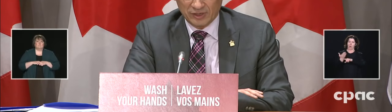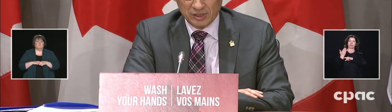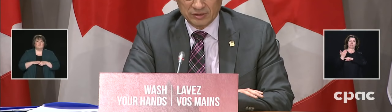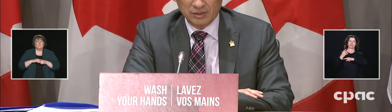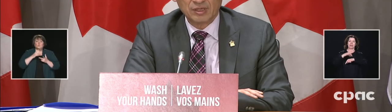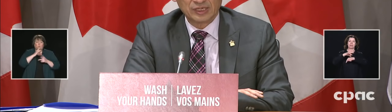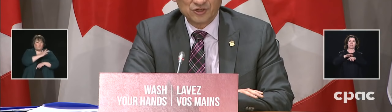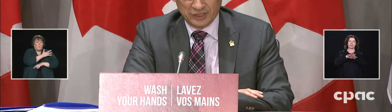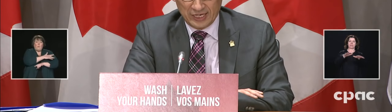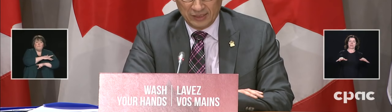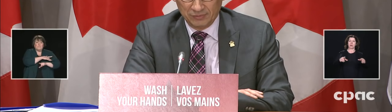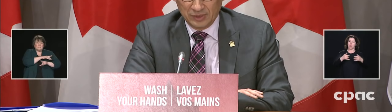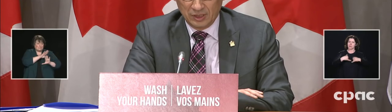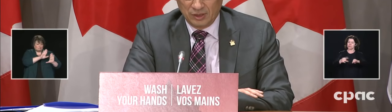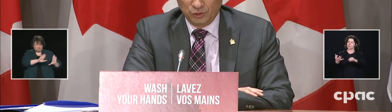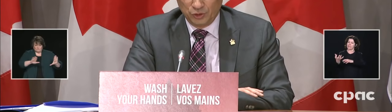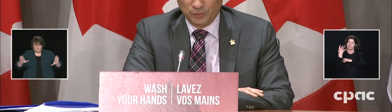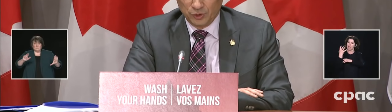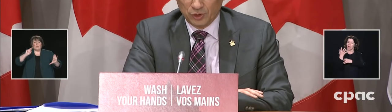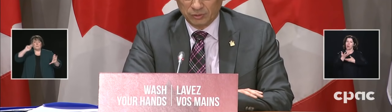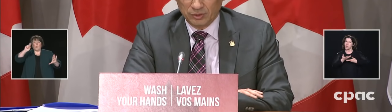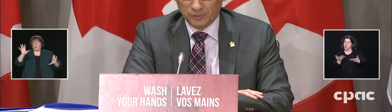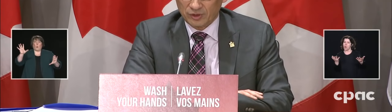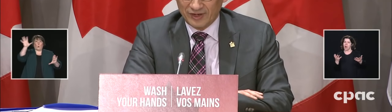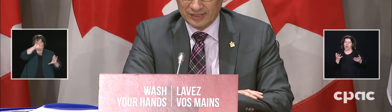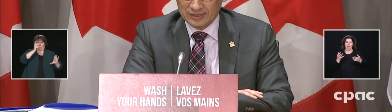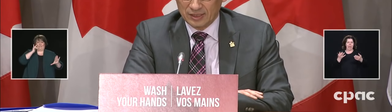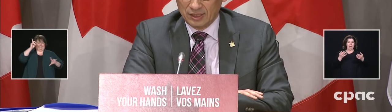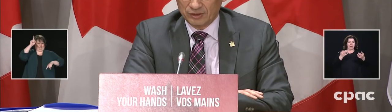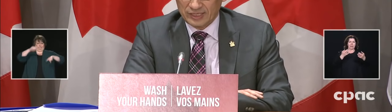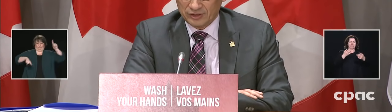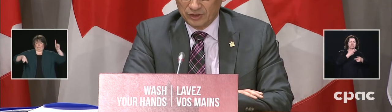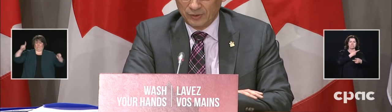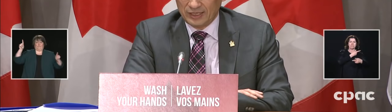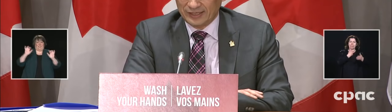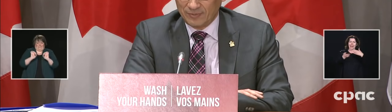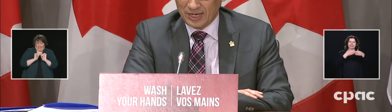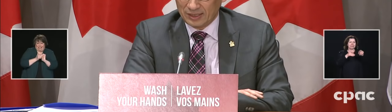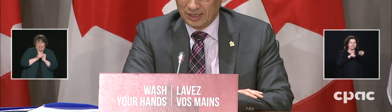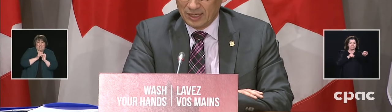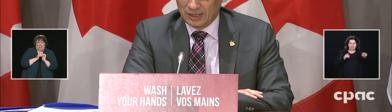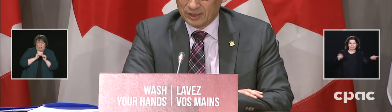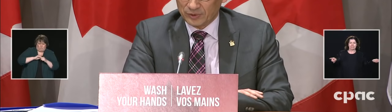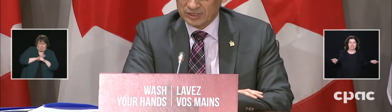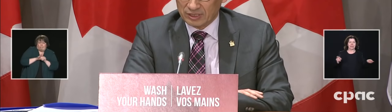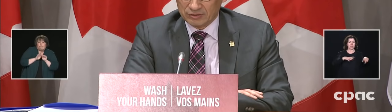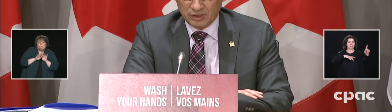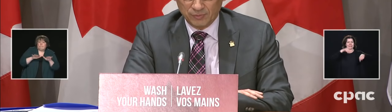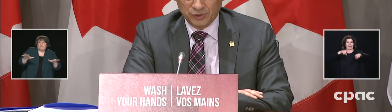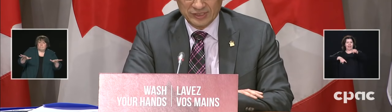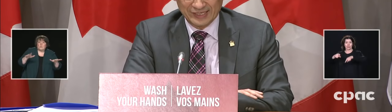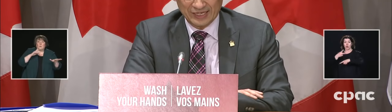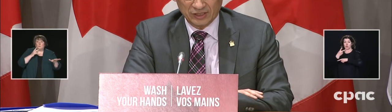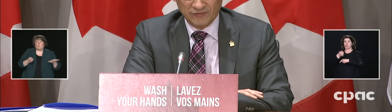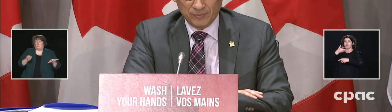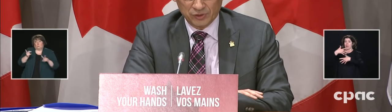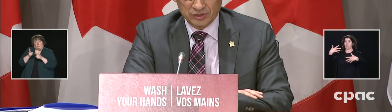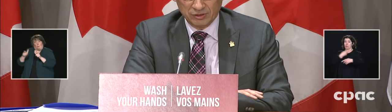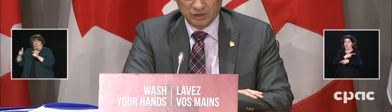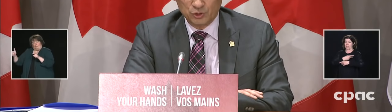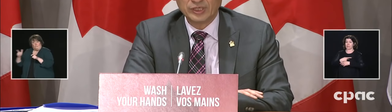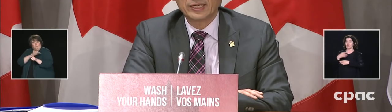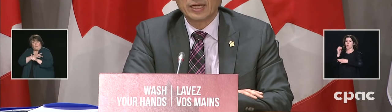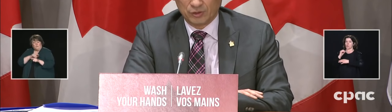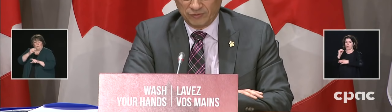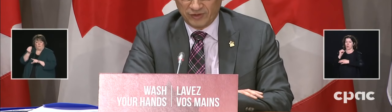des différences régionales. Nos deux plus grandes provinces, l'Ontario et le Québec, représentant plus de